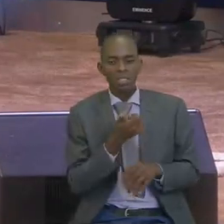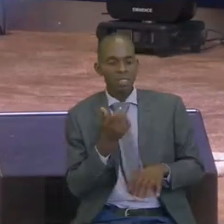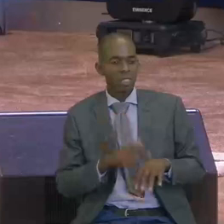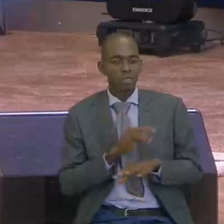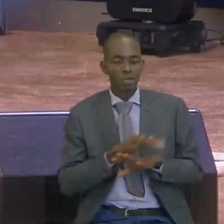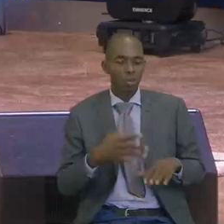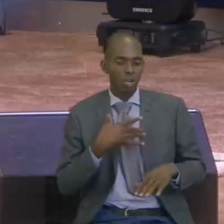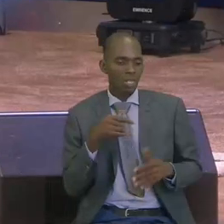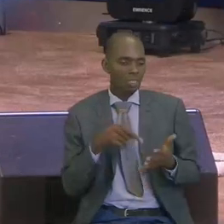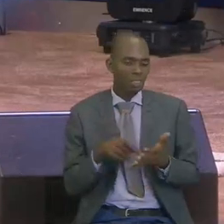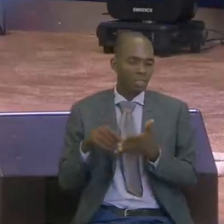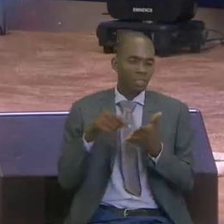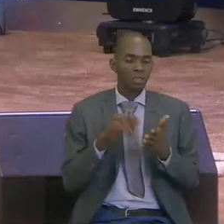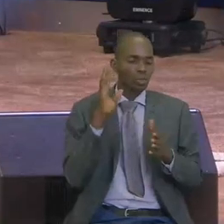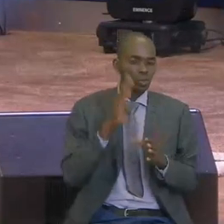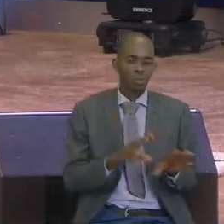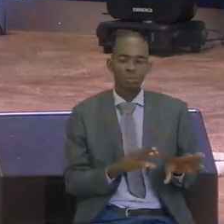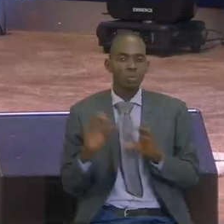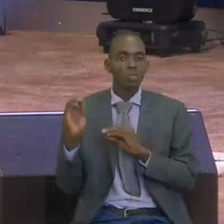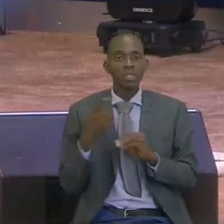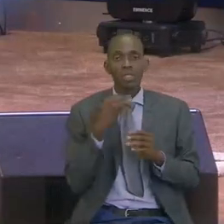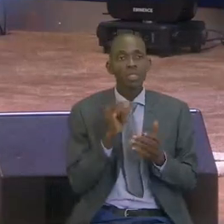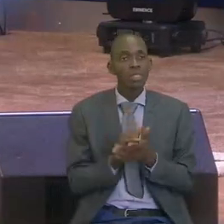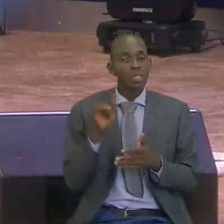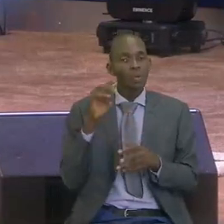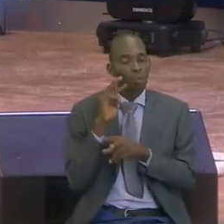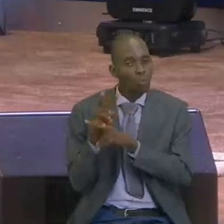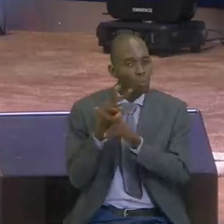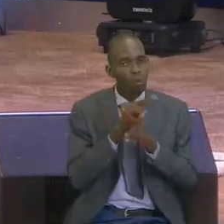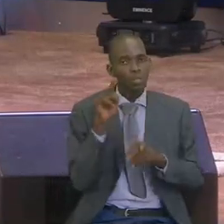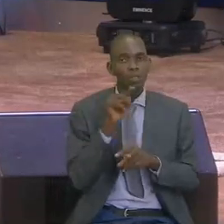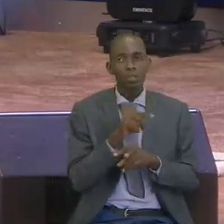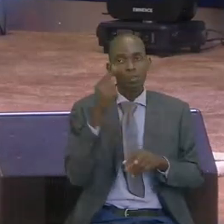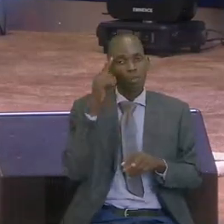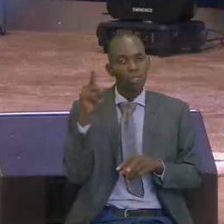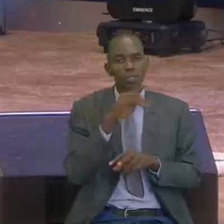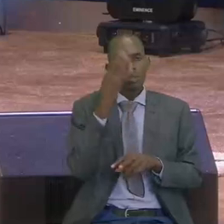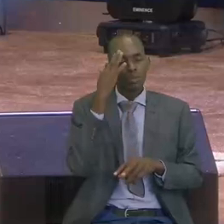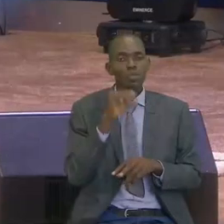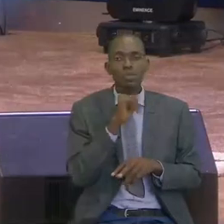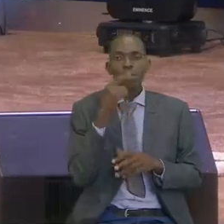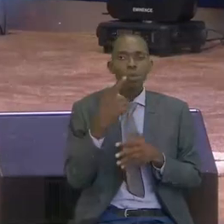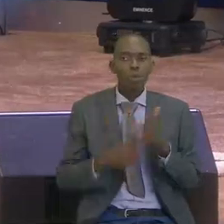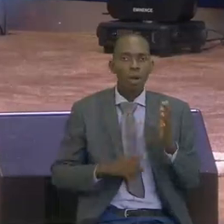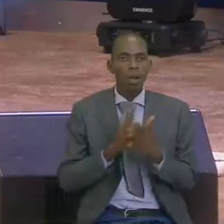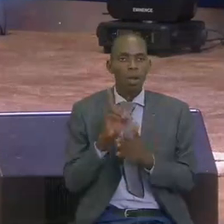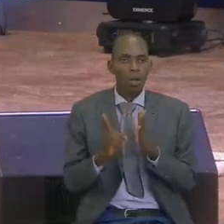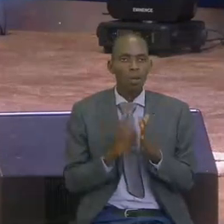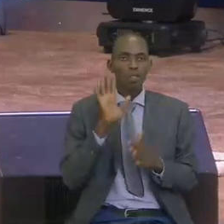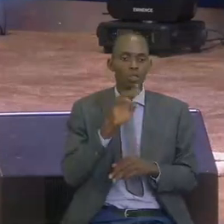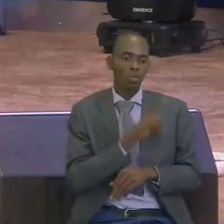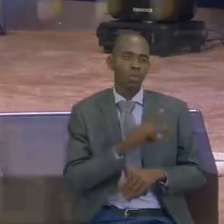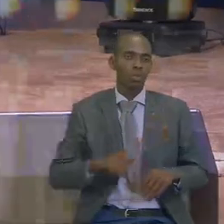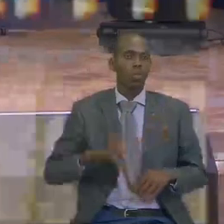là. C'est dit ici que veillez donc, puisque vous ne savez pas quel jour votre Seigneur